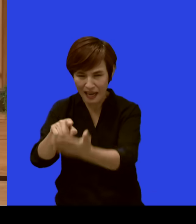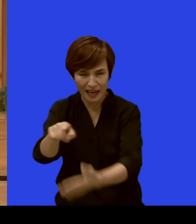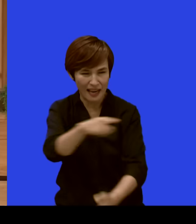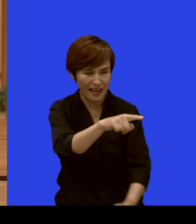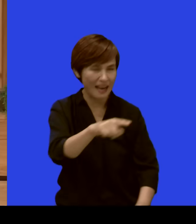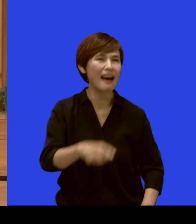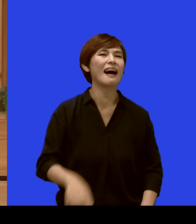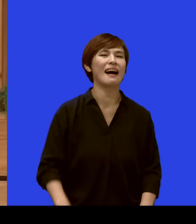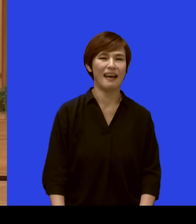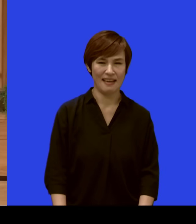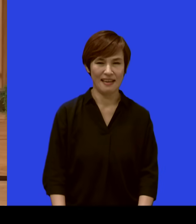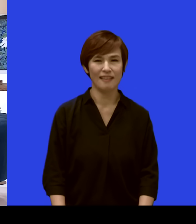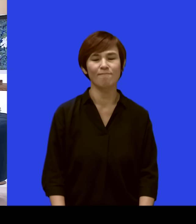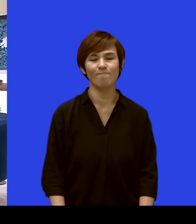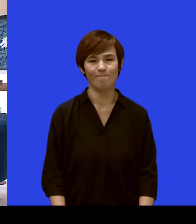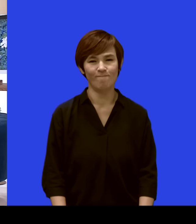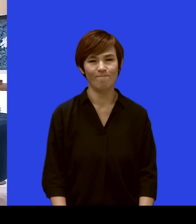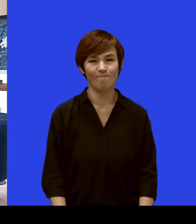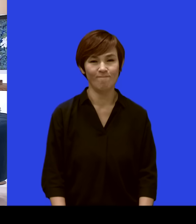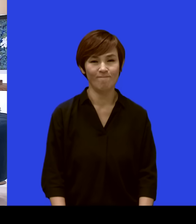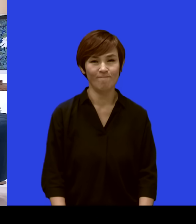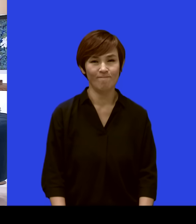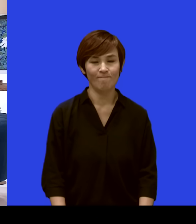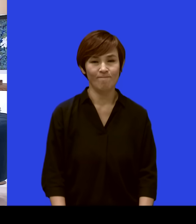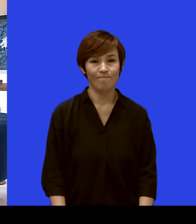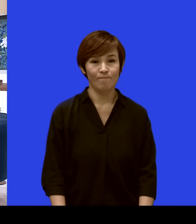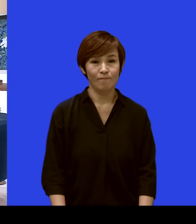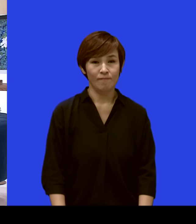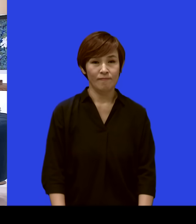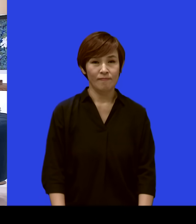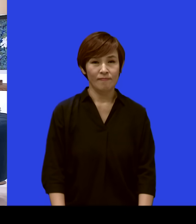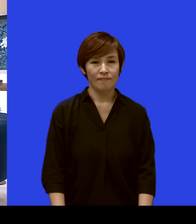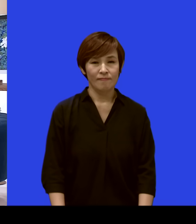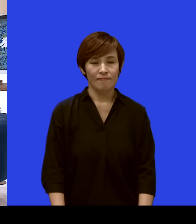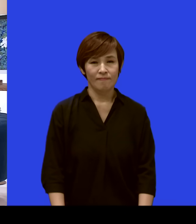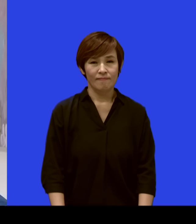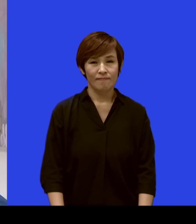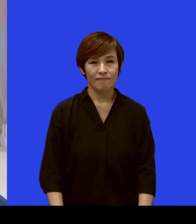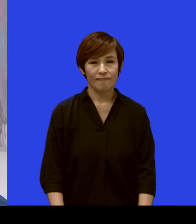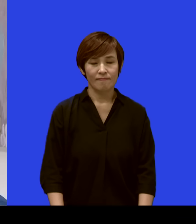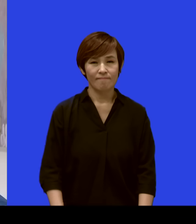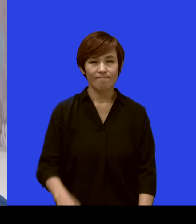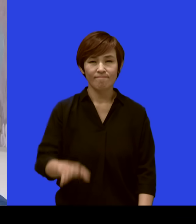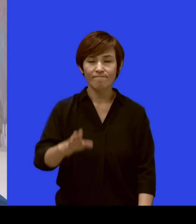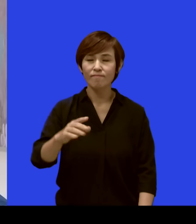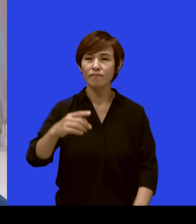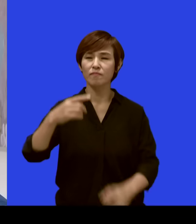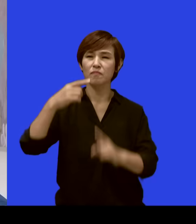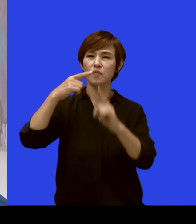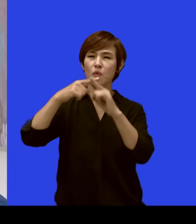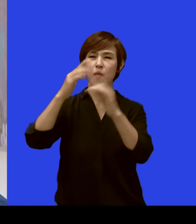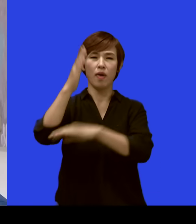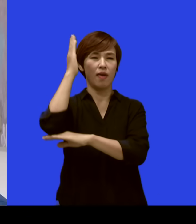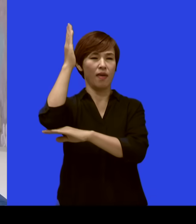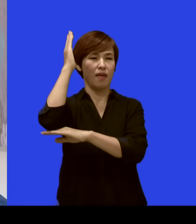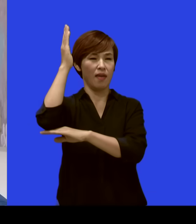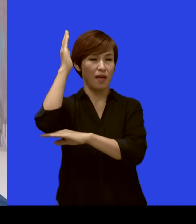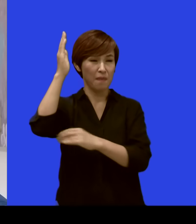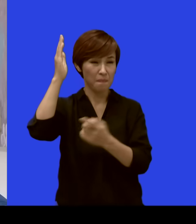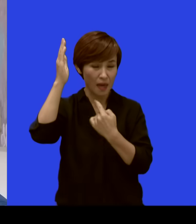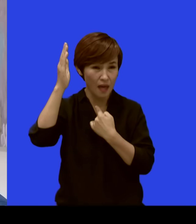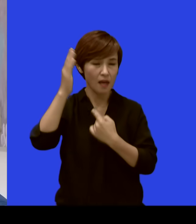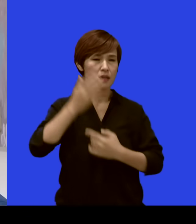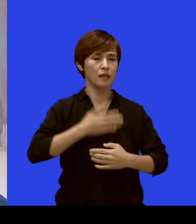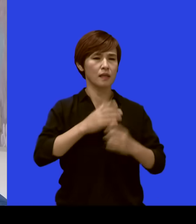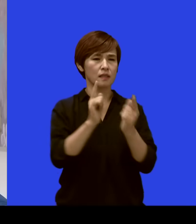그렇죠. 강단에 설 수가 있겠네요. 그 책으로 읽었던 혹은 영상으로 읽었던 교회와 제가 몸으로 부닥쳤던 삶의 교회가